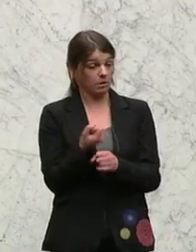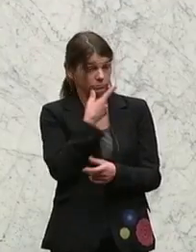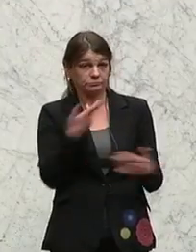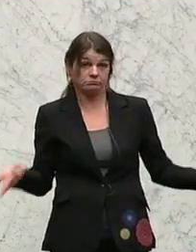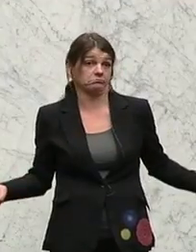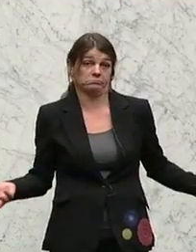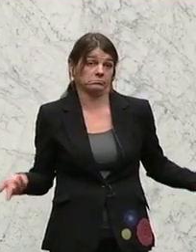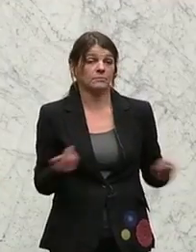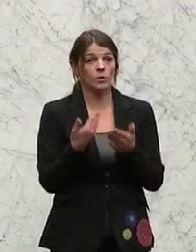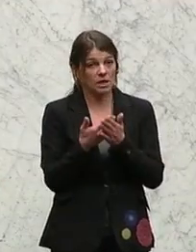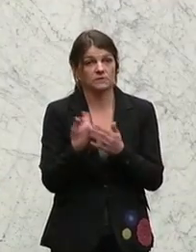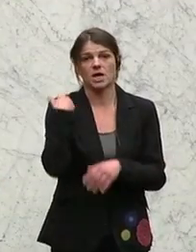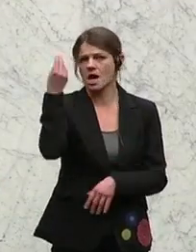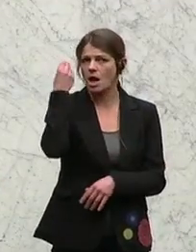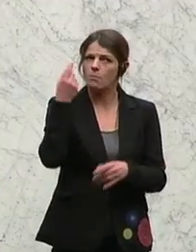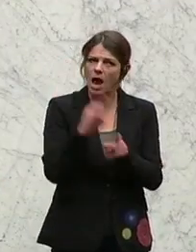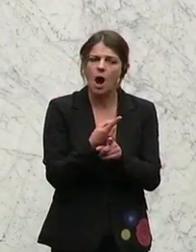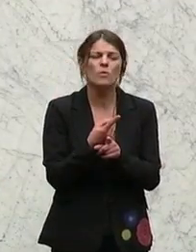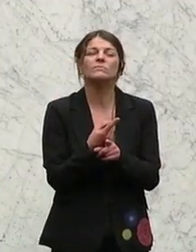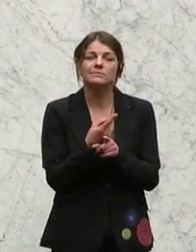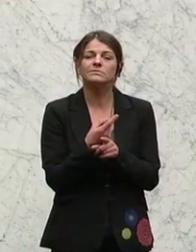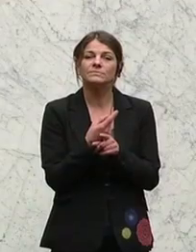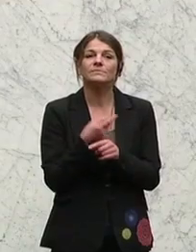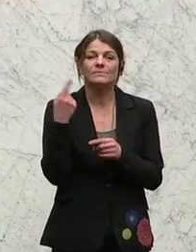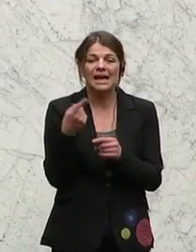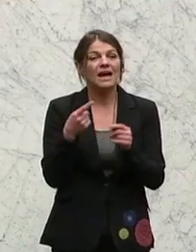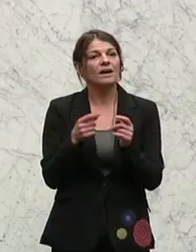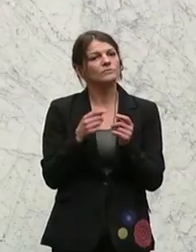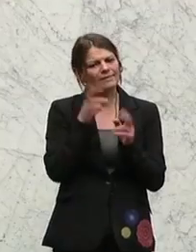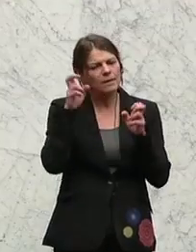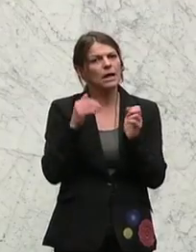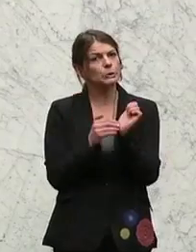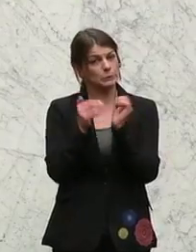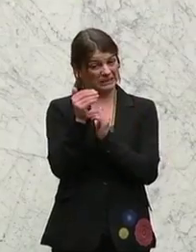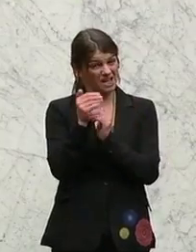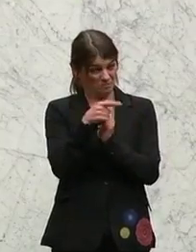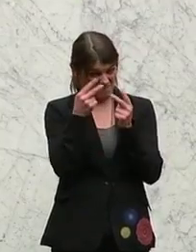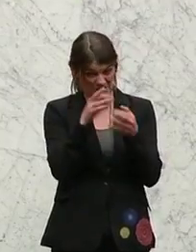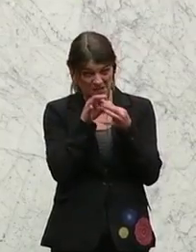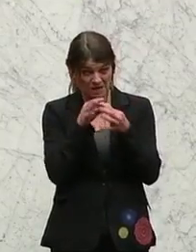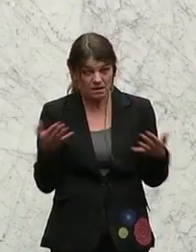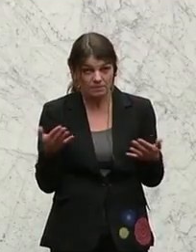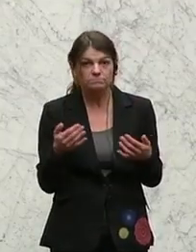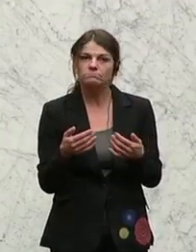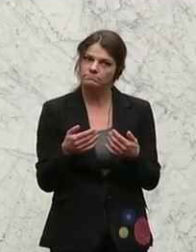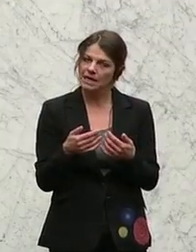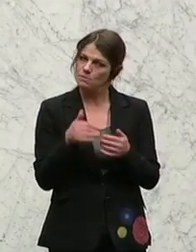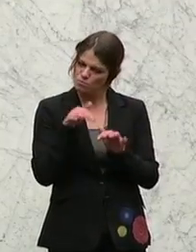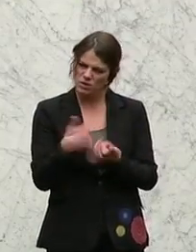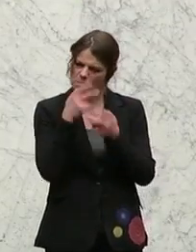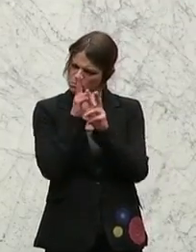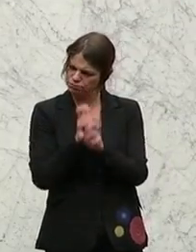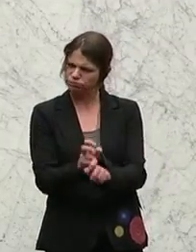Und daher glauben wir, dass es auch bei dem Thema der Systemrelevanz eine